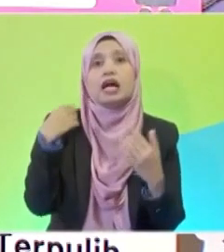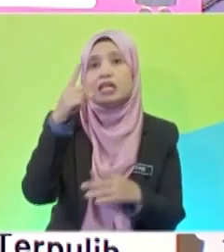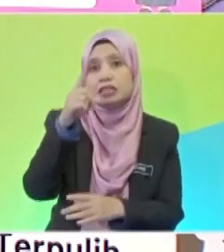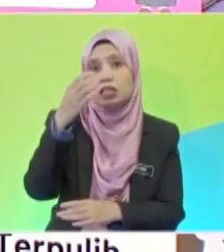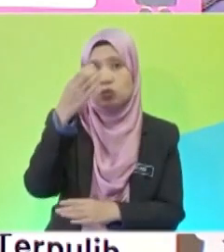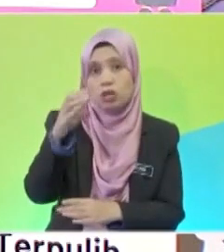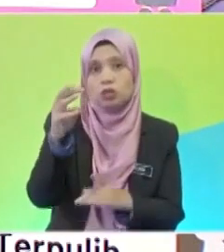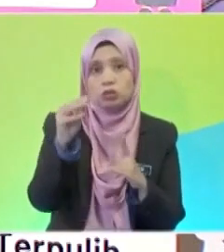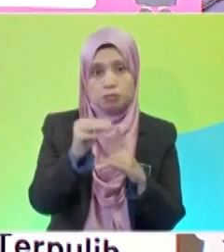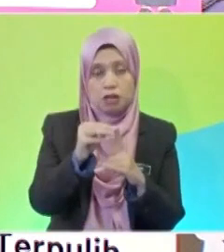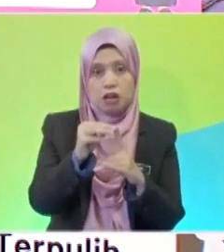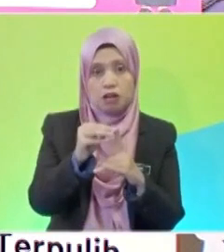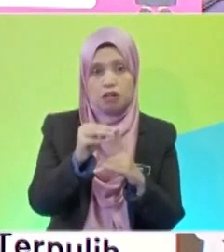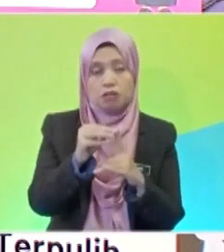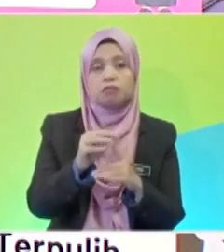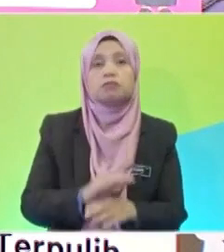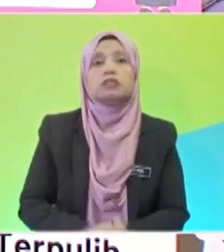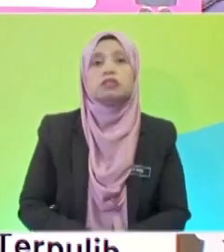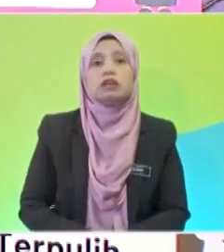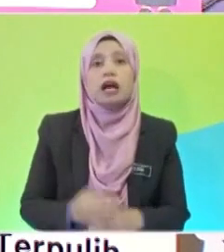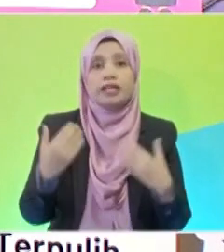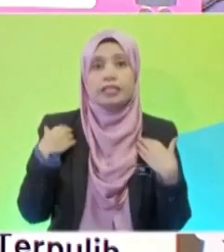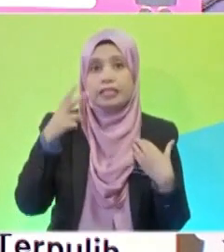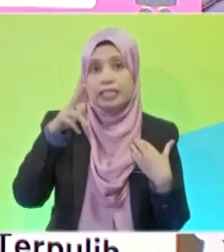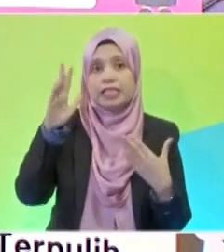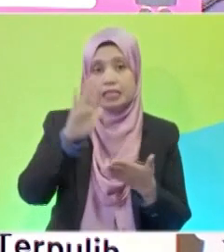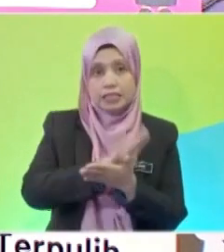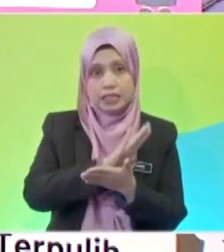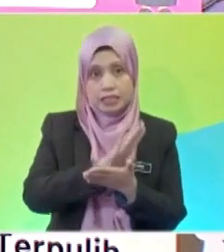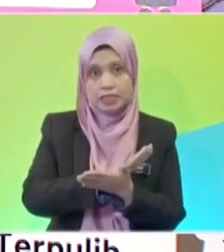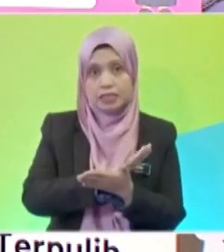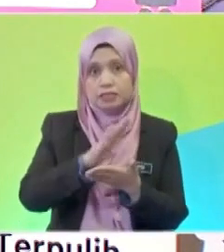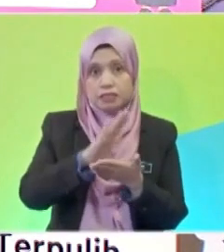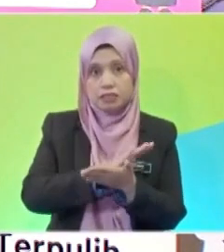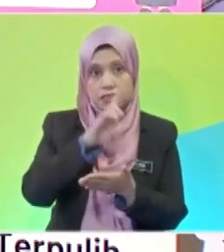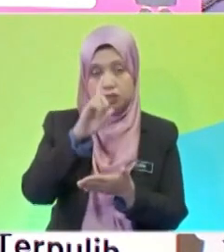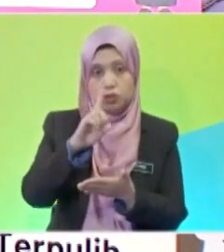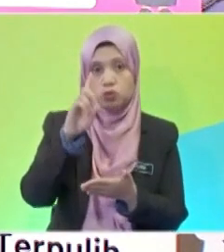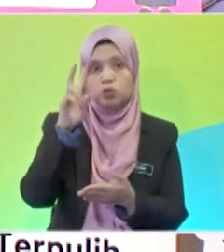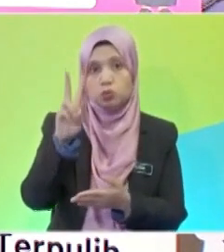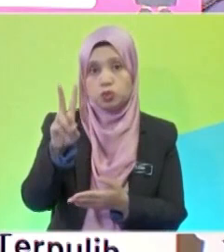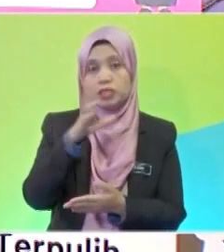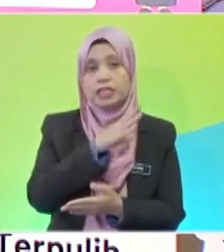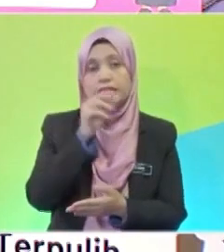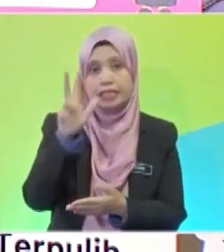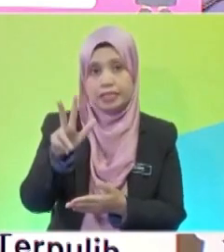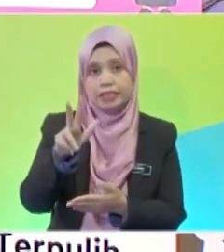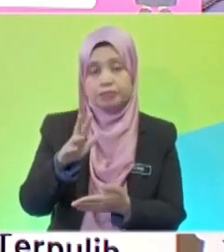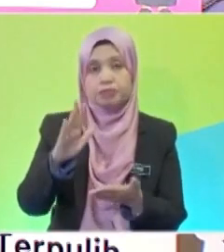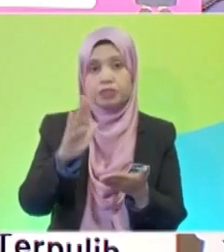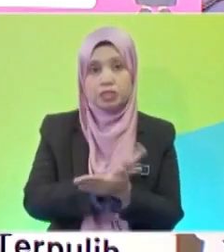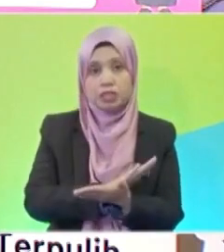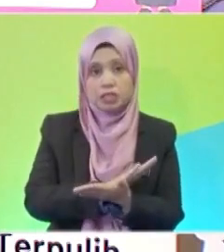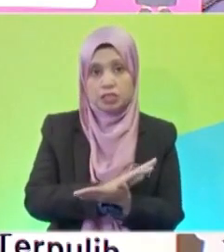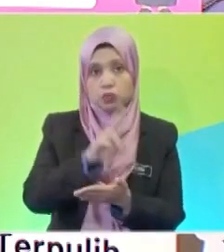daripada kertas 2 ini, sebab murid prinsip perakaunan ada 3 kertas Nisa. 3 kertas 1, kertas 2, kertas 3. Jadi kertas 2 kita ambil